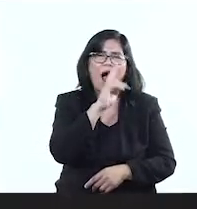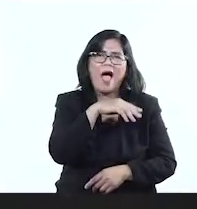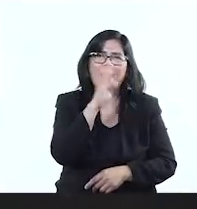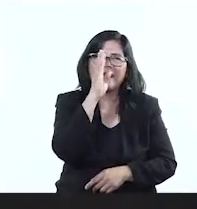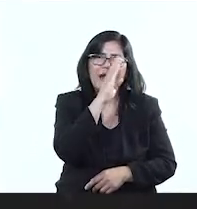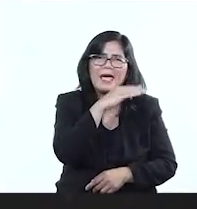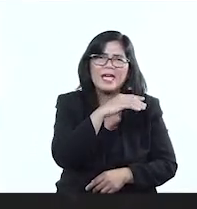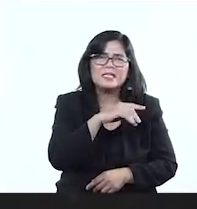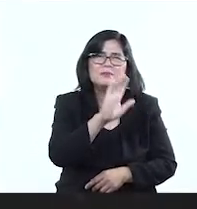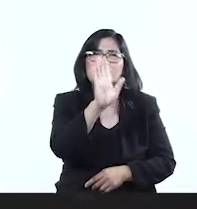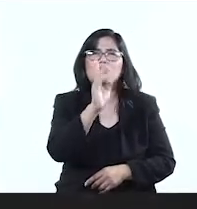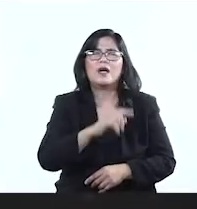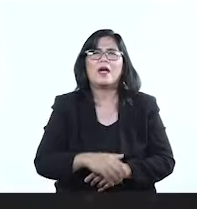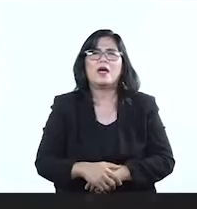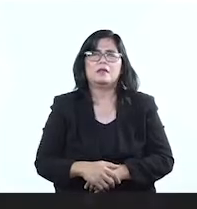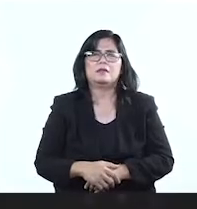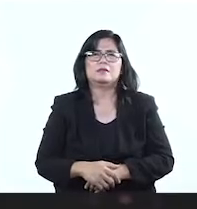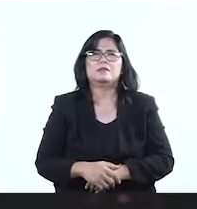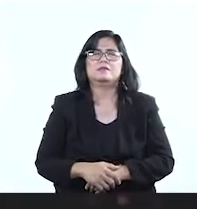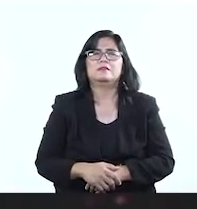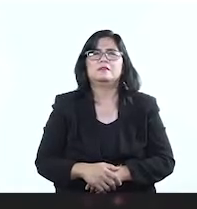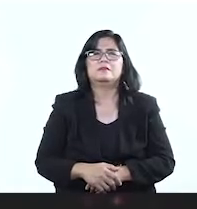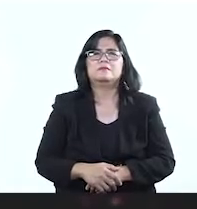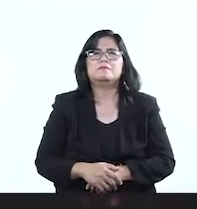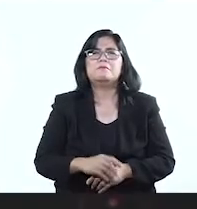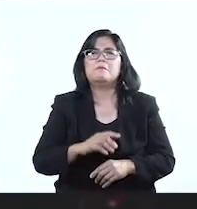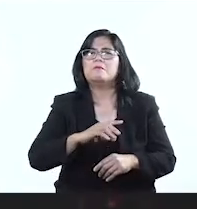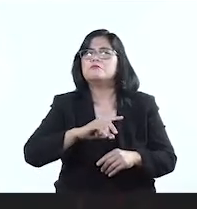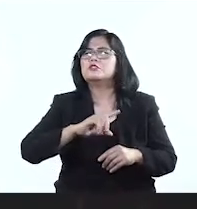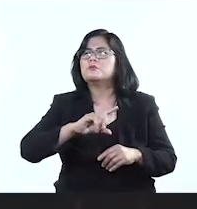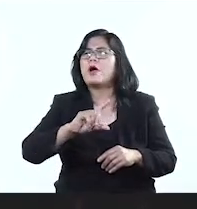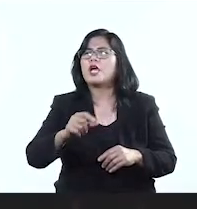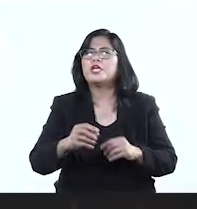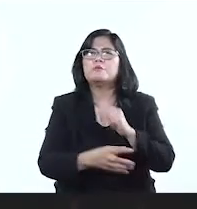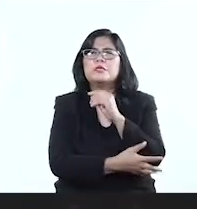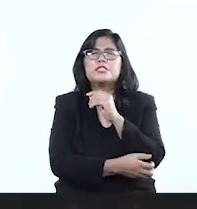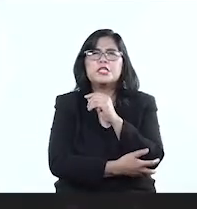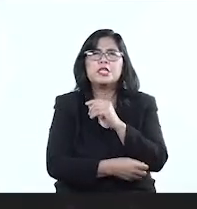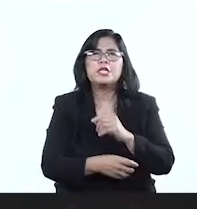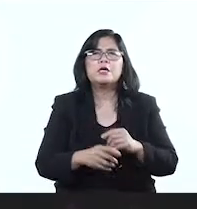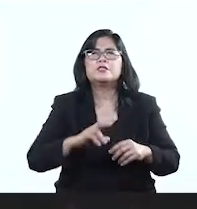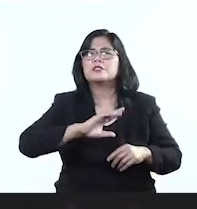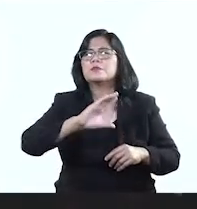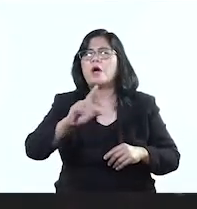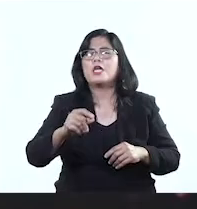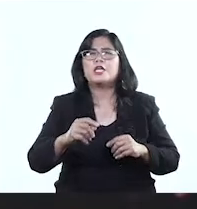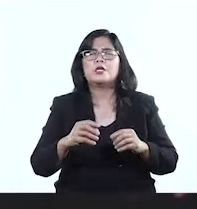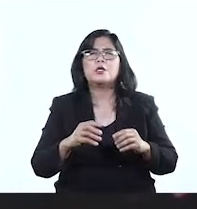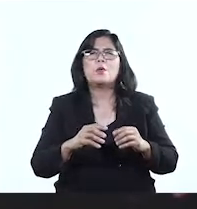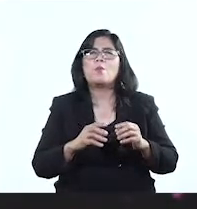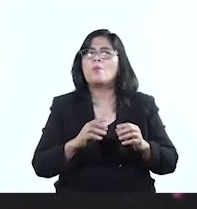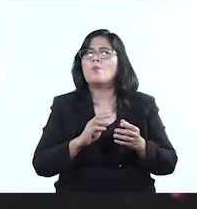makin miskin seseorang makin murni hidupnya Belum tentu Adakah orang-orang miskin yang hidupnya murni 8 Tuhan Ameng